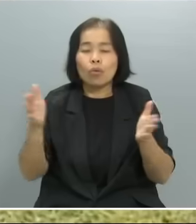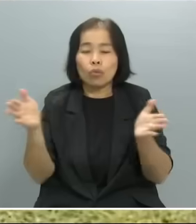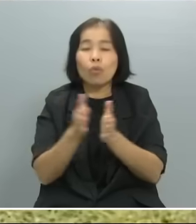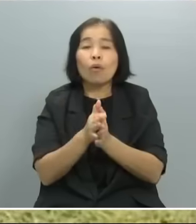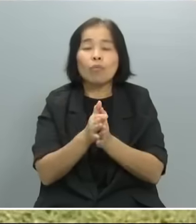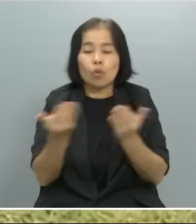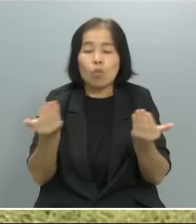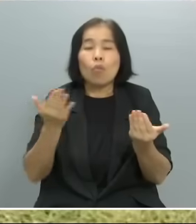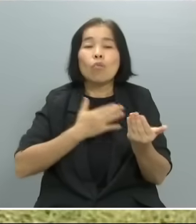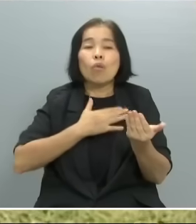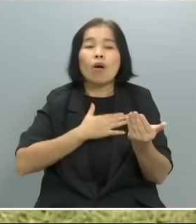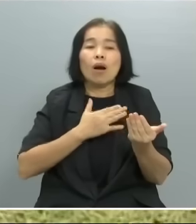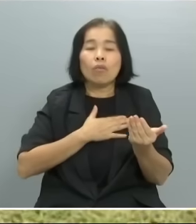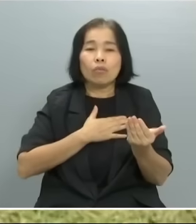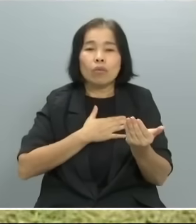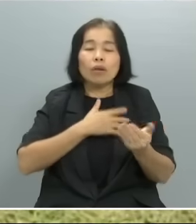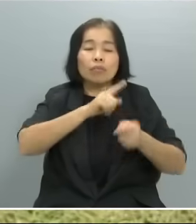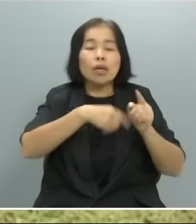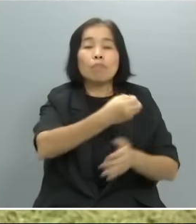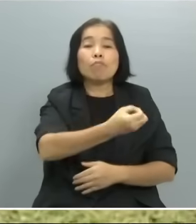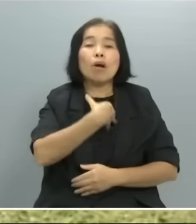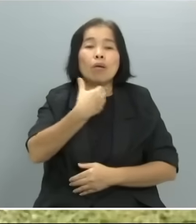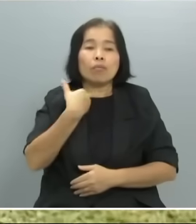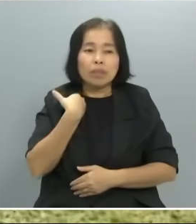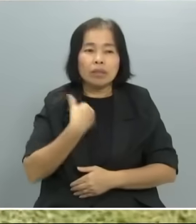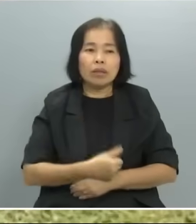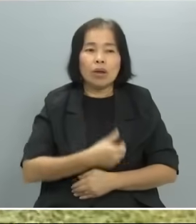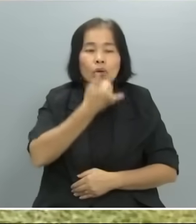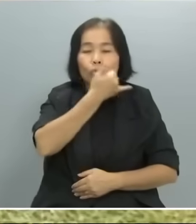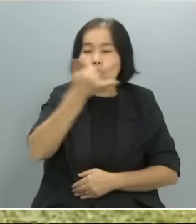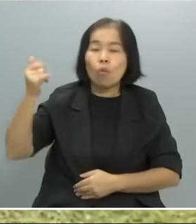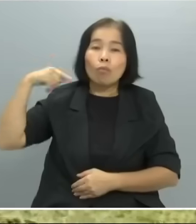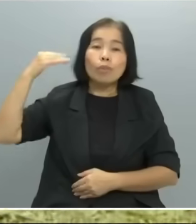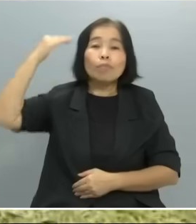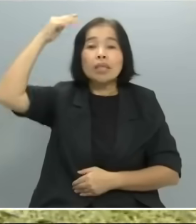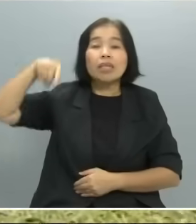กไปยืนยันว่าเขาโทรมาหาพี่สาวเขา